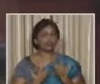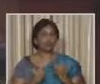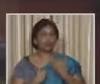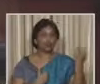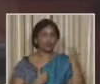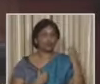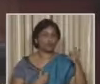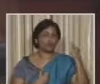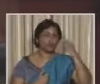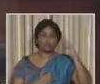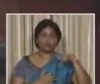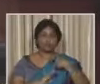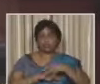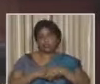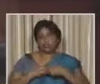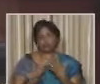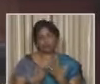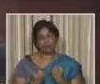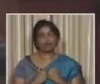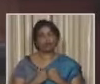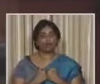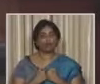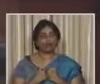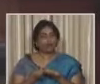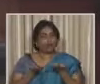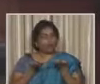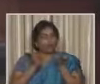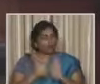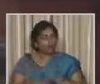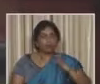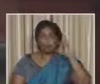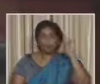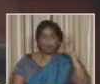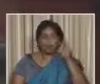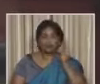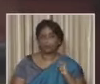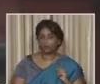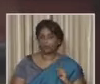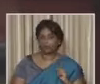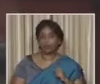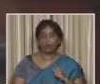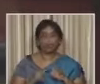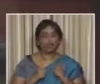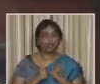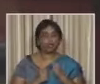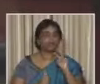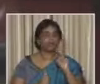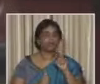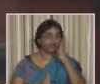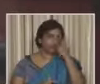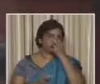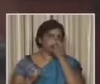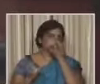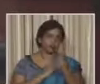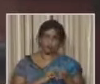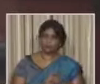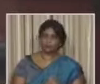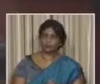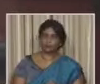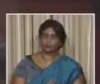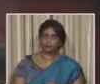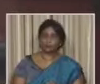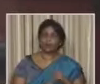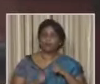முஸ்லிம் தீவிரவாதத்தில் இருந்து தேசத்தை பாதுகாத்துக் கொள்ள வேண்டும் என்று. அதனுடைய இறுதி விளைவு அன்றைய ஏப்ரல் மாதம்